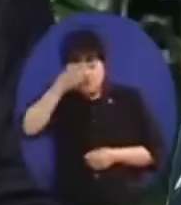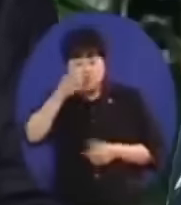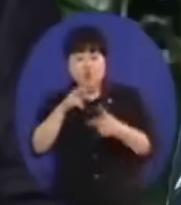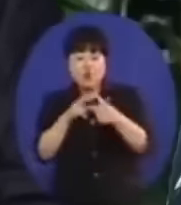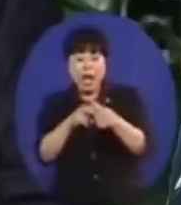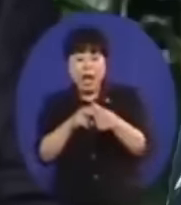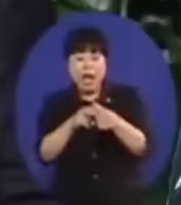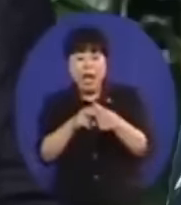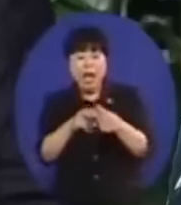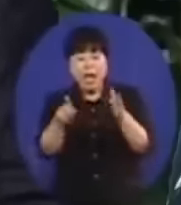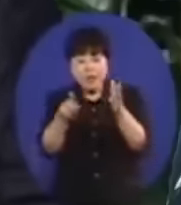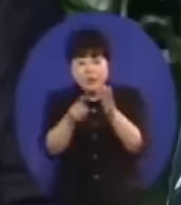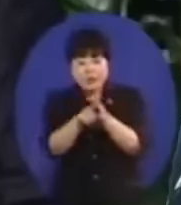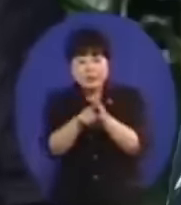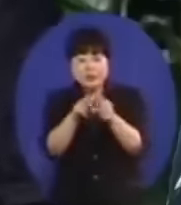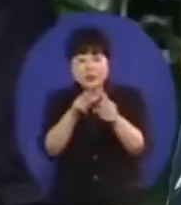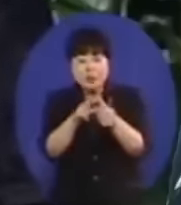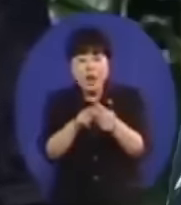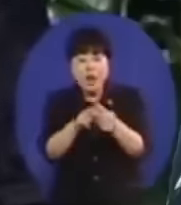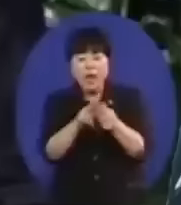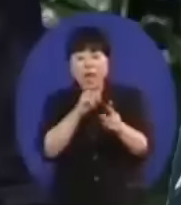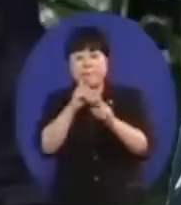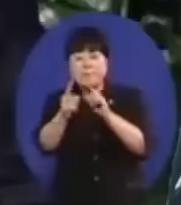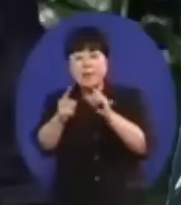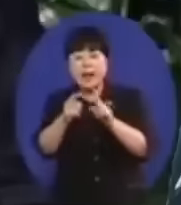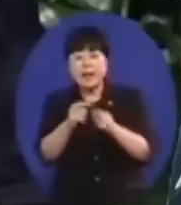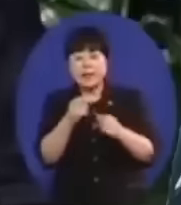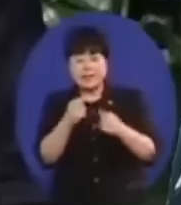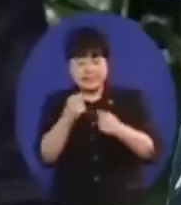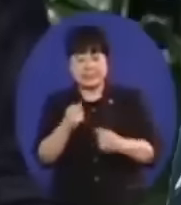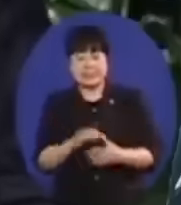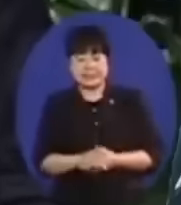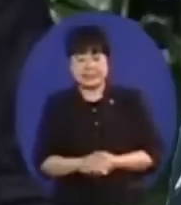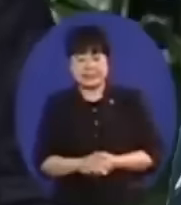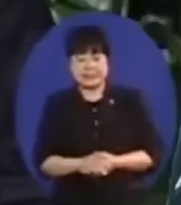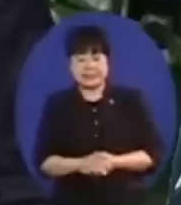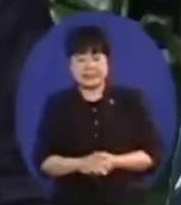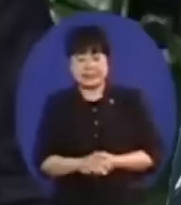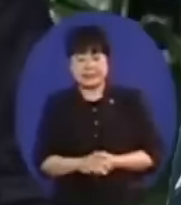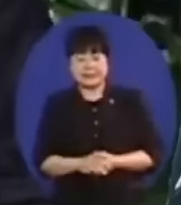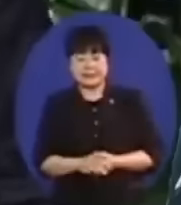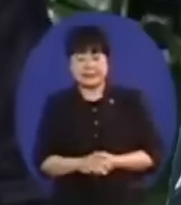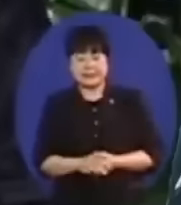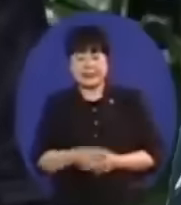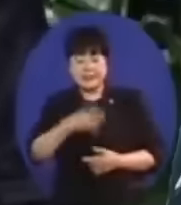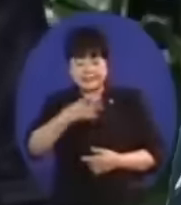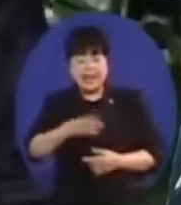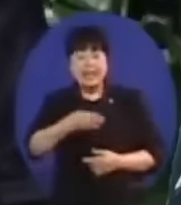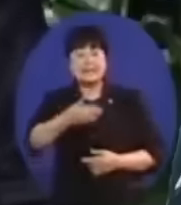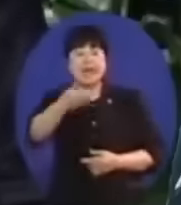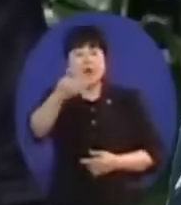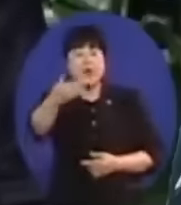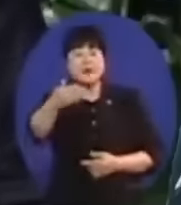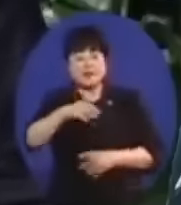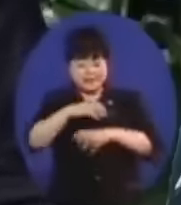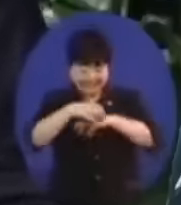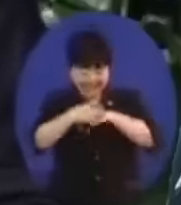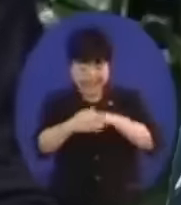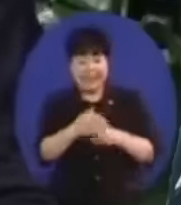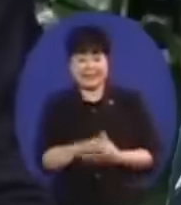꿈과 여러분의 믿음과 여러분의 말의 입을 쓰는 이것은 4차원의 세계에 속하는